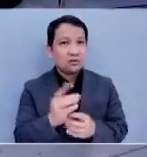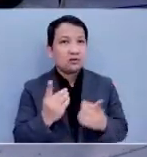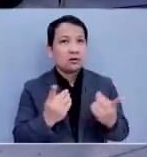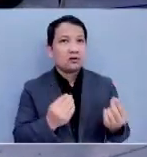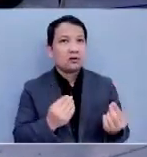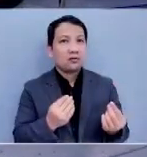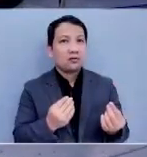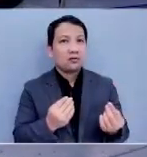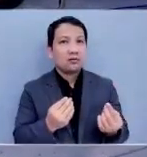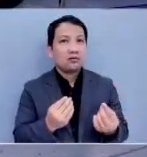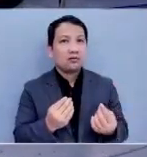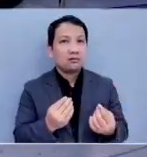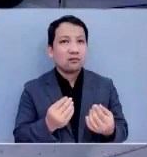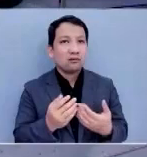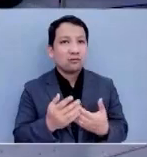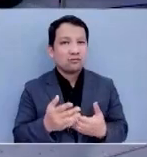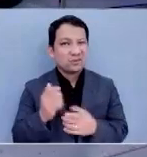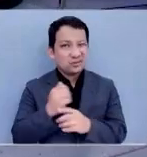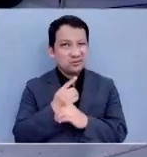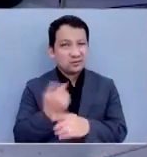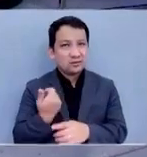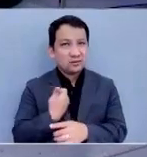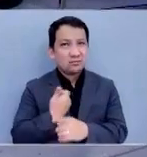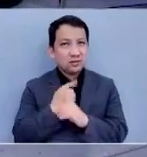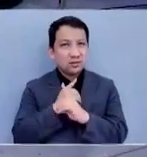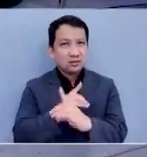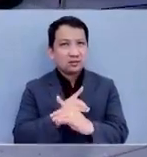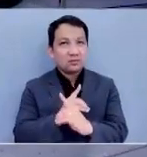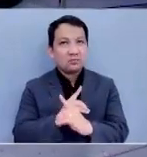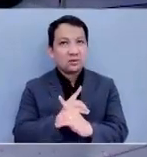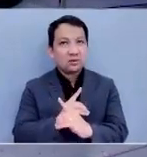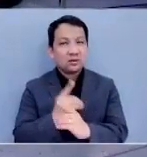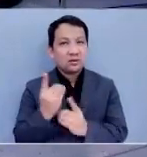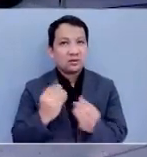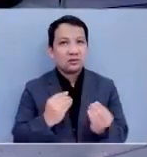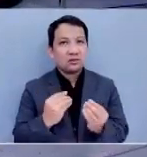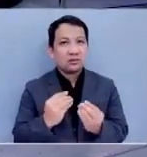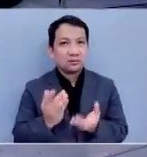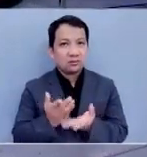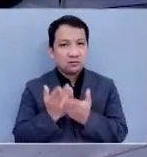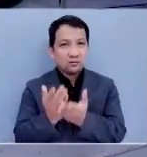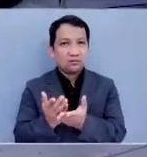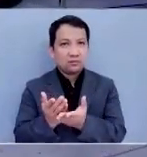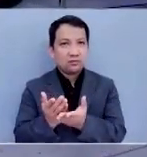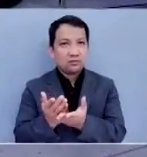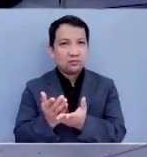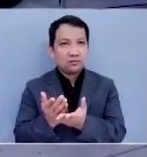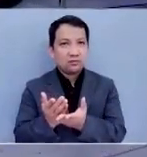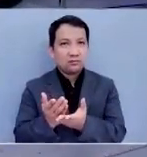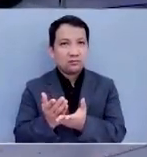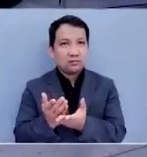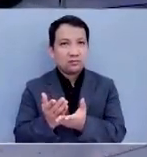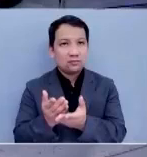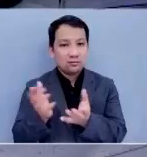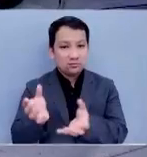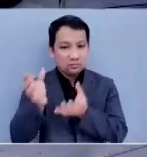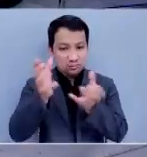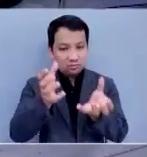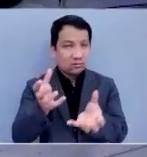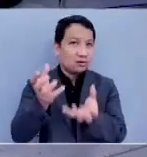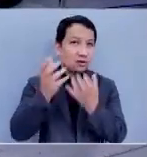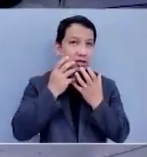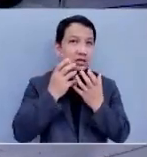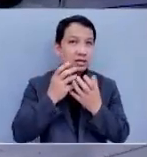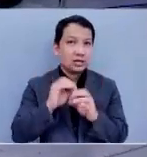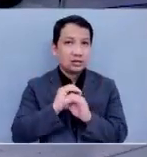parang self-defense nga. Yun na nga, sabi niya, ang kanyang ginawa, inilapit ng may-ari sa kanyang mukha yung aso. Ginanon, natakot